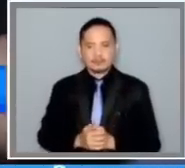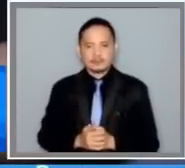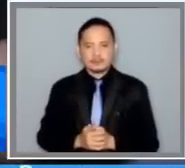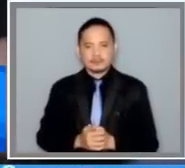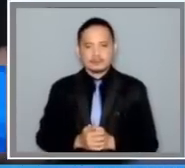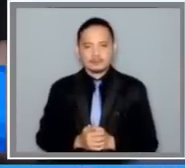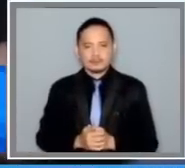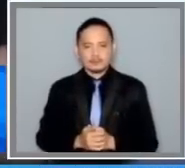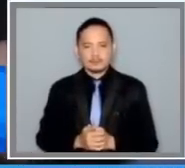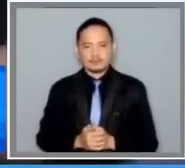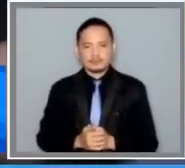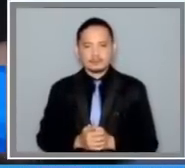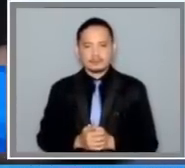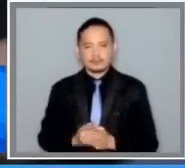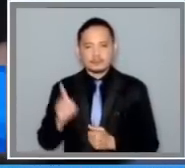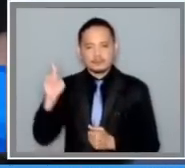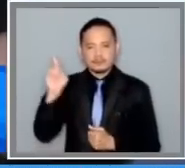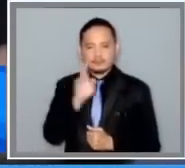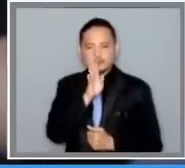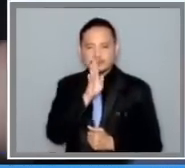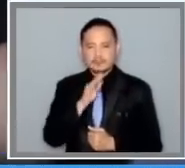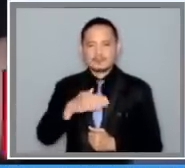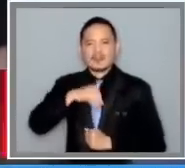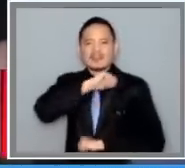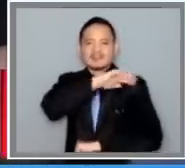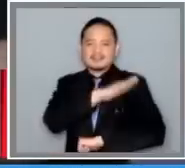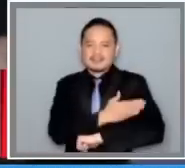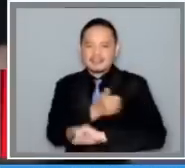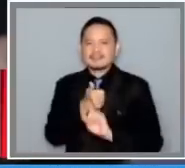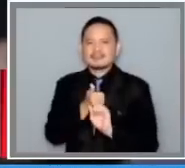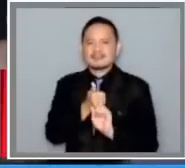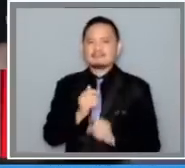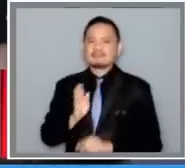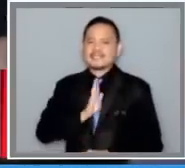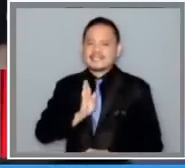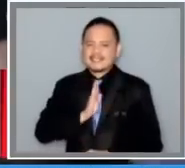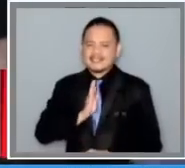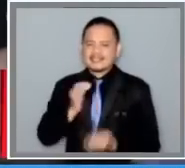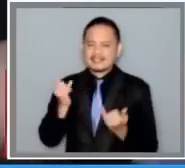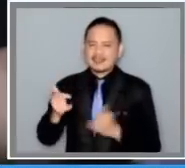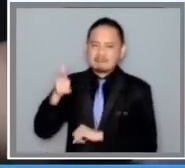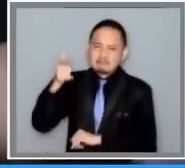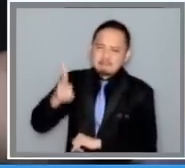Kung may kasalanan, ikulaw, pero hindi dapat patay ng ganun-ganun lang.